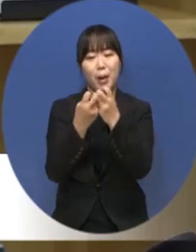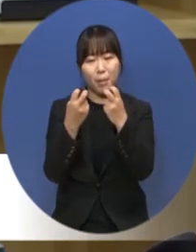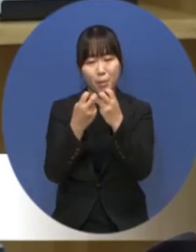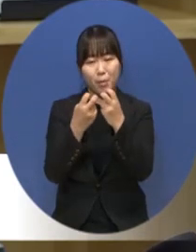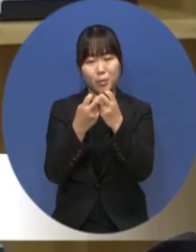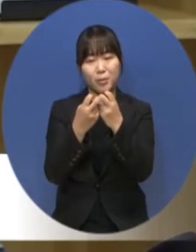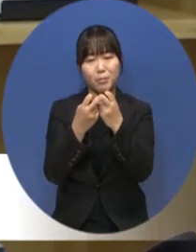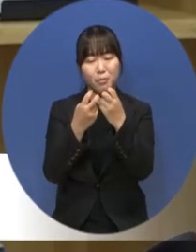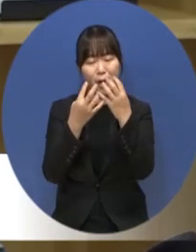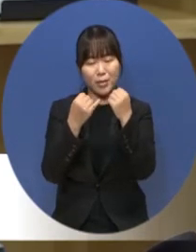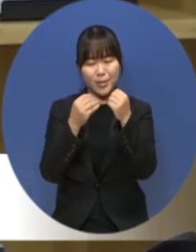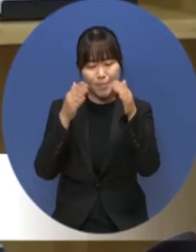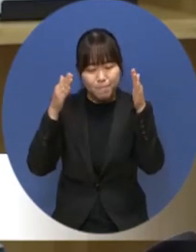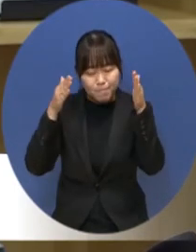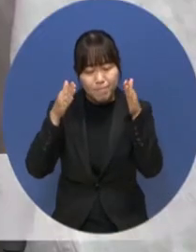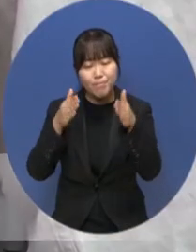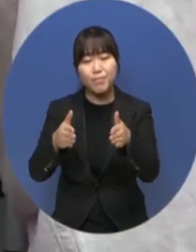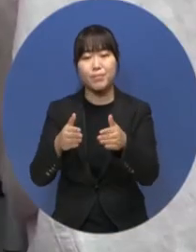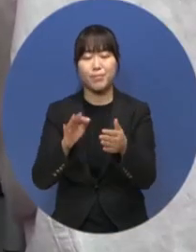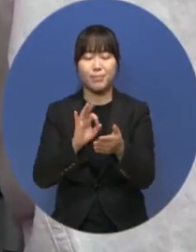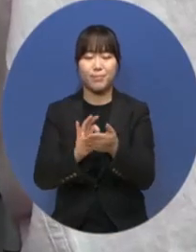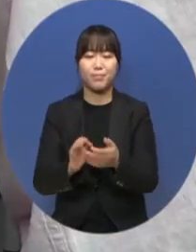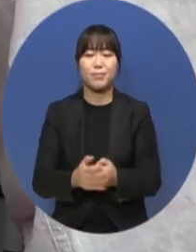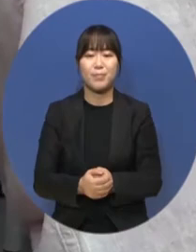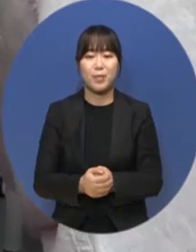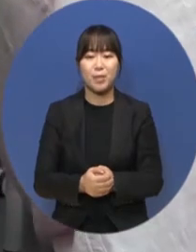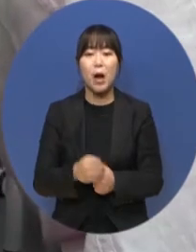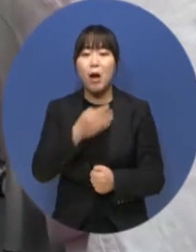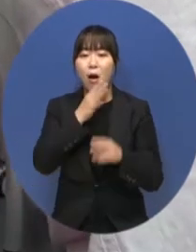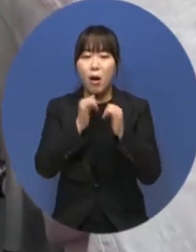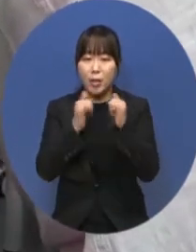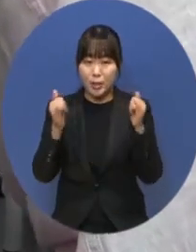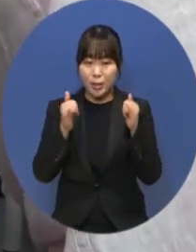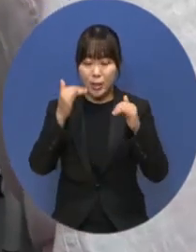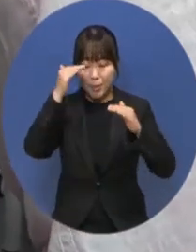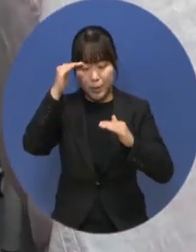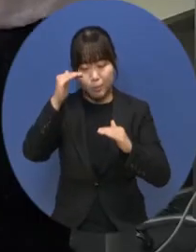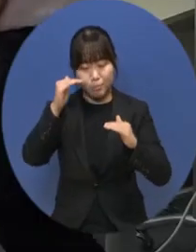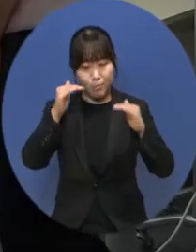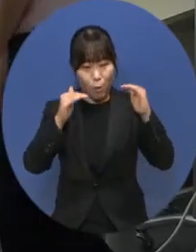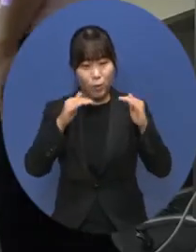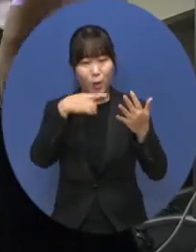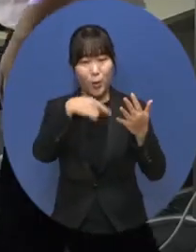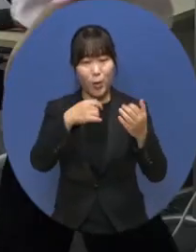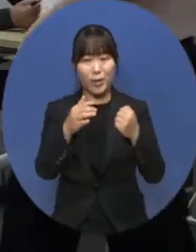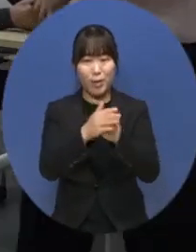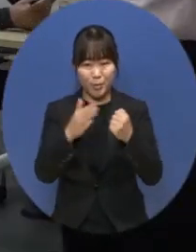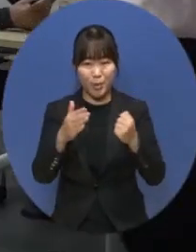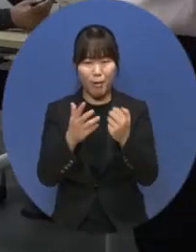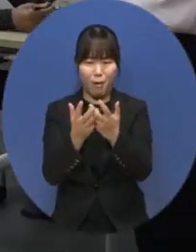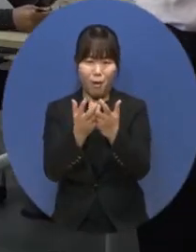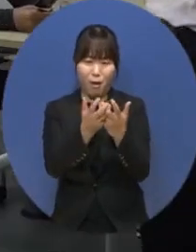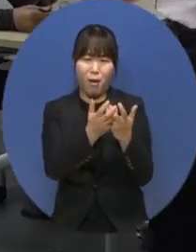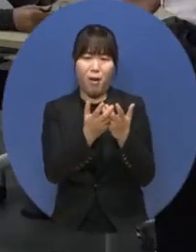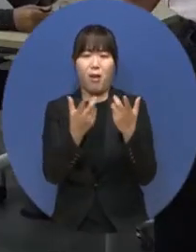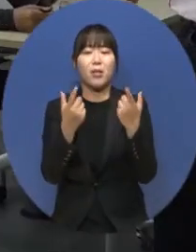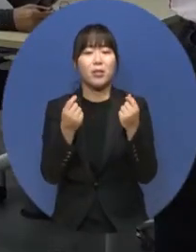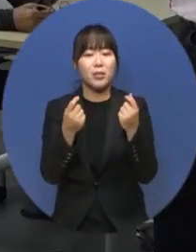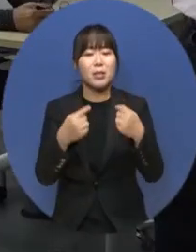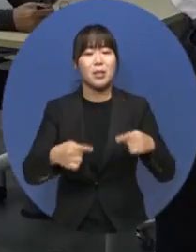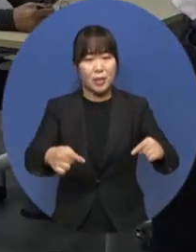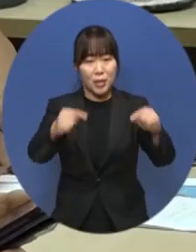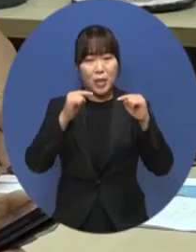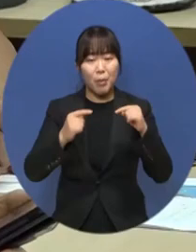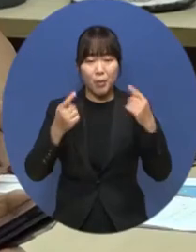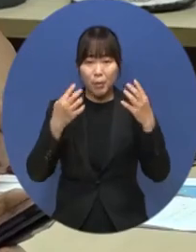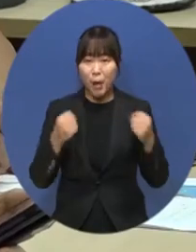많이 그 집중적으로 어르신들 눈높이에 맞는 맞춤형 교육 덕분에 강의실을 가득 메울 만큼 참여율이